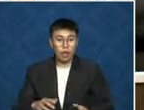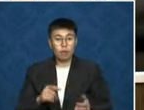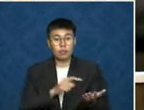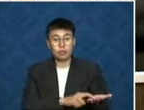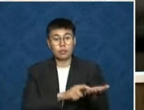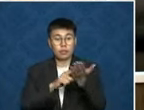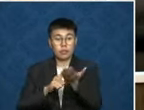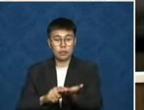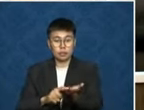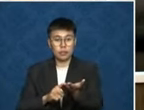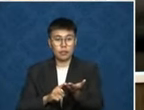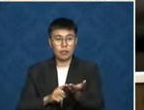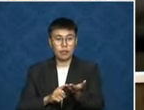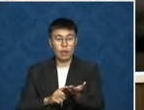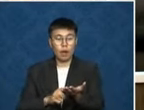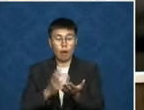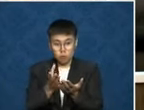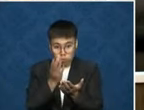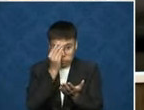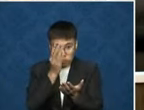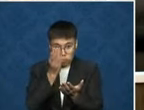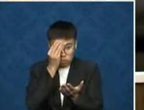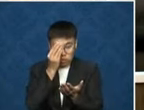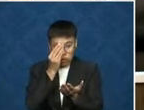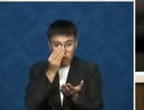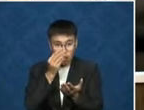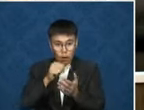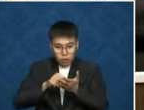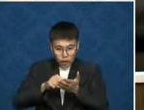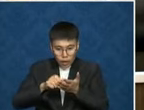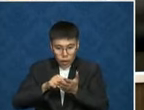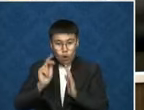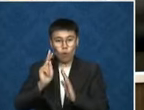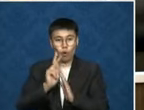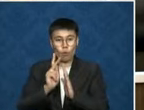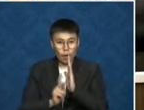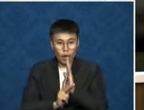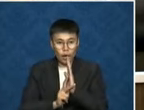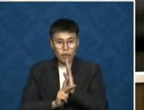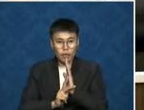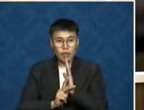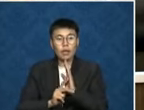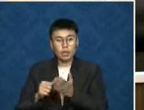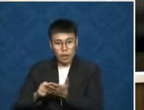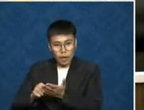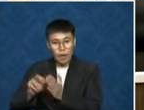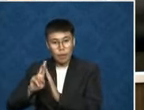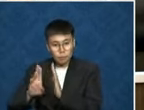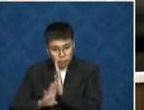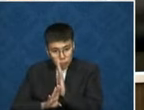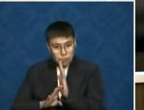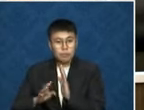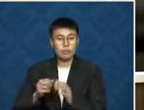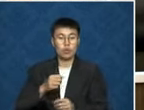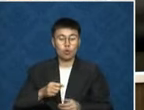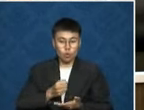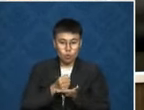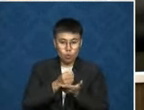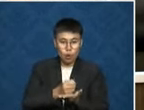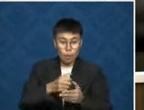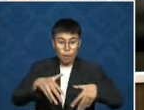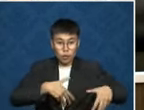เป็นส่วนหนึ่งที่เราจะนำไปศึกษาเพื่อปรับปรุงกฎหมายต่างๆปรับปรุงระเบียบต่างๆทำให้ประชาชนรว